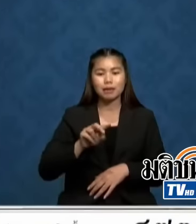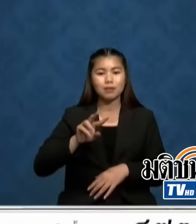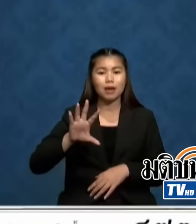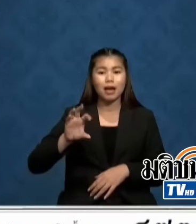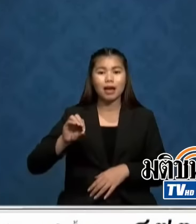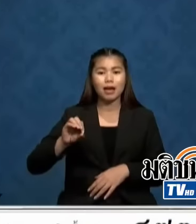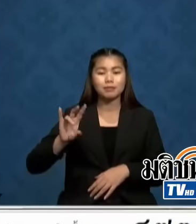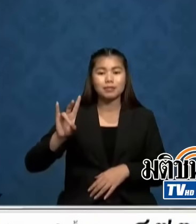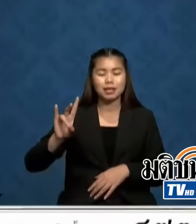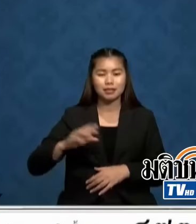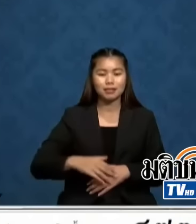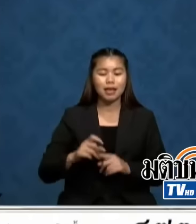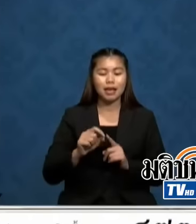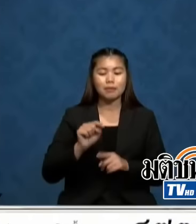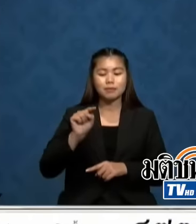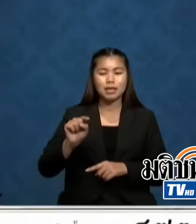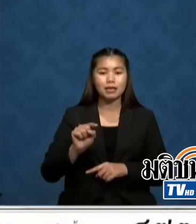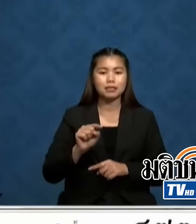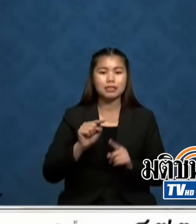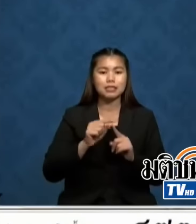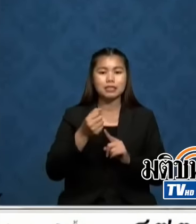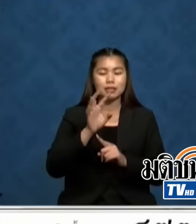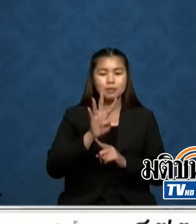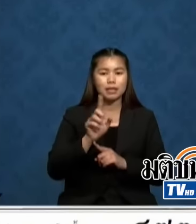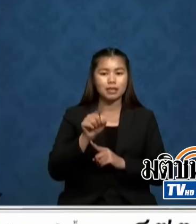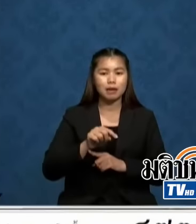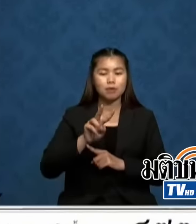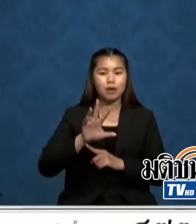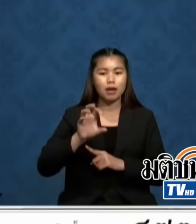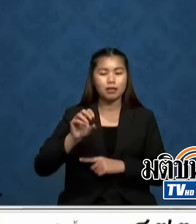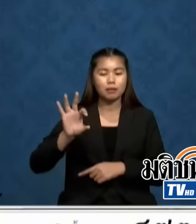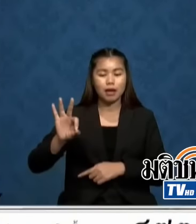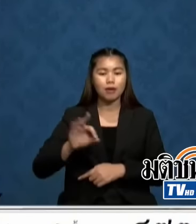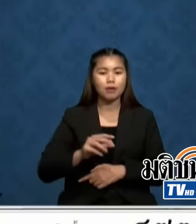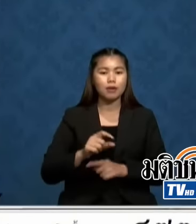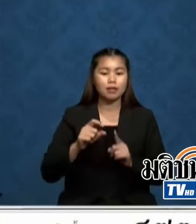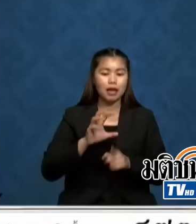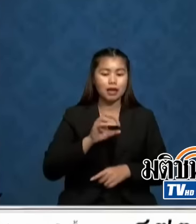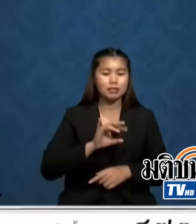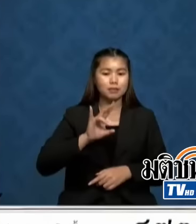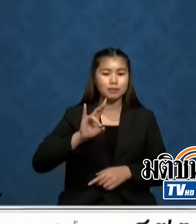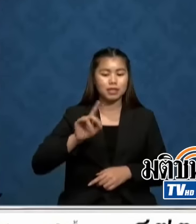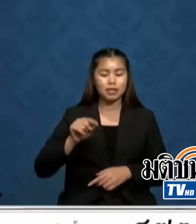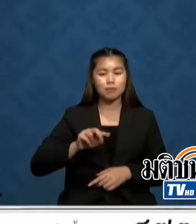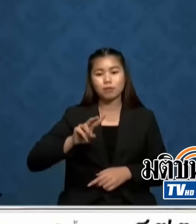8/2557คำสั่งที่14/2559และคำสั่งคสชที่